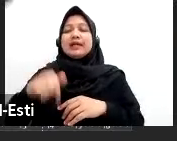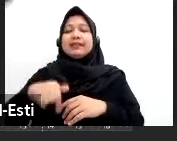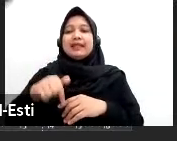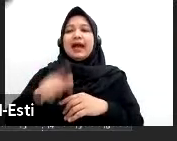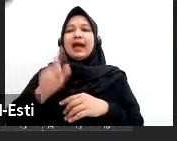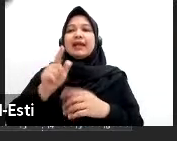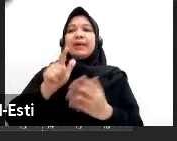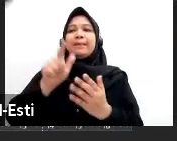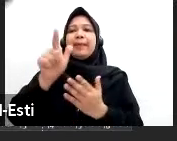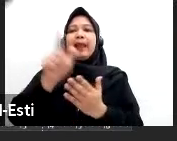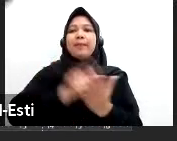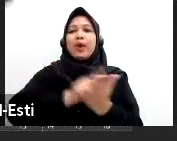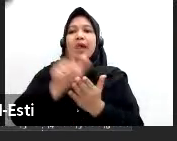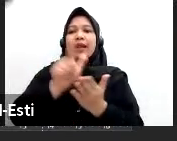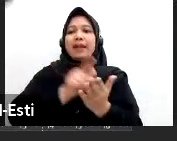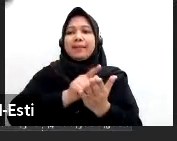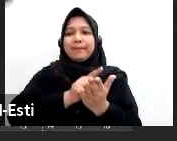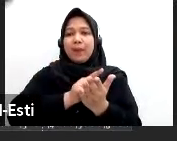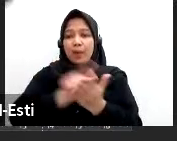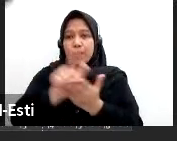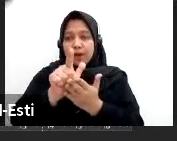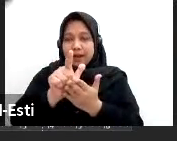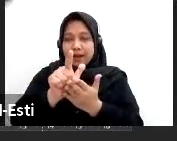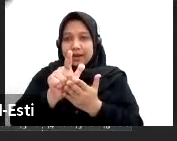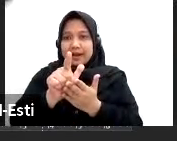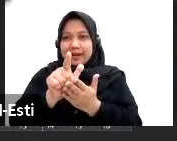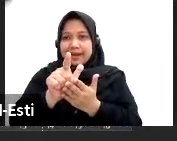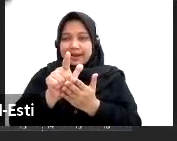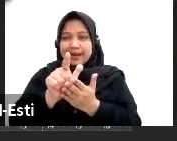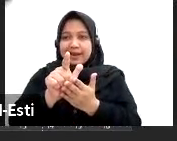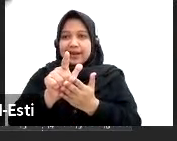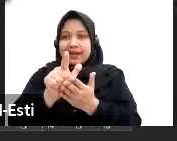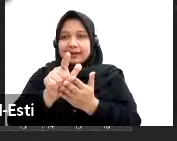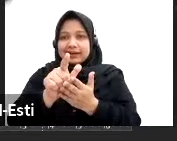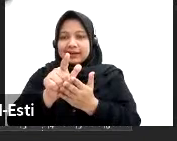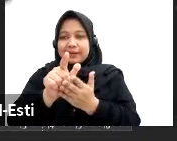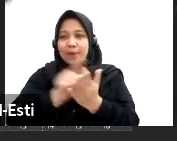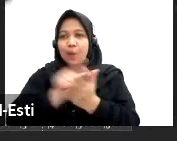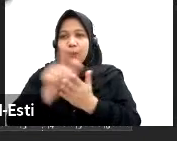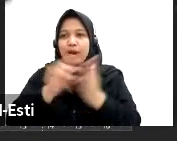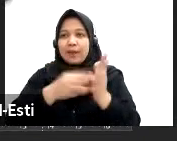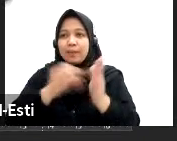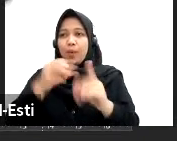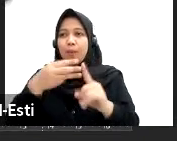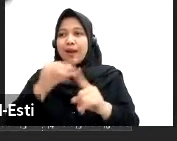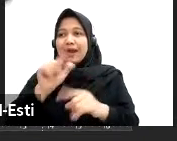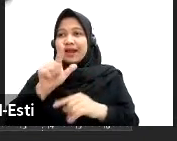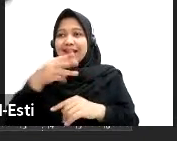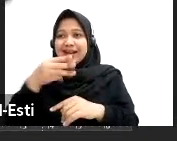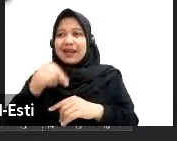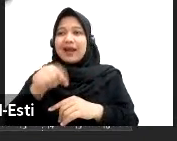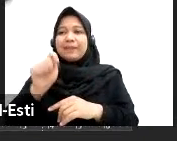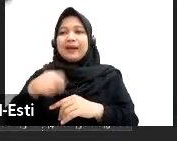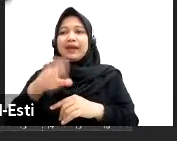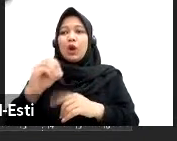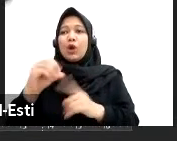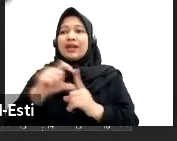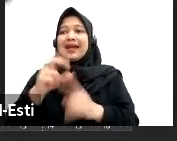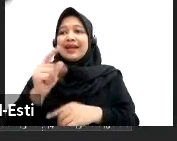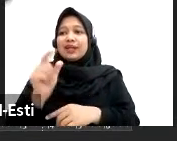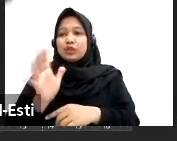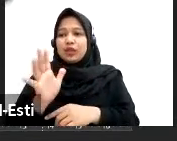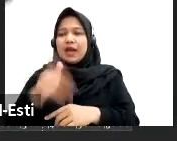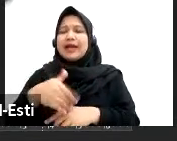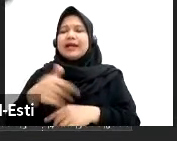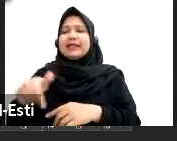mobile yang disitu bisa diunduh di playstore mobile Nah kita sudah menginformasikan ke dinas dinas bahwa kita